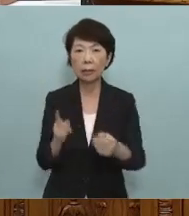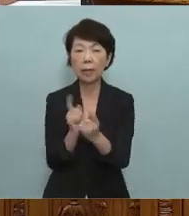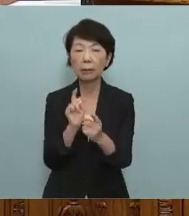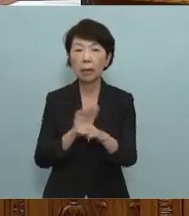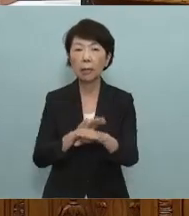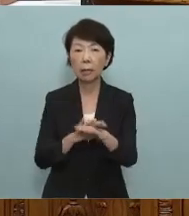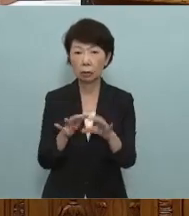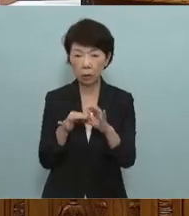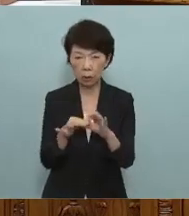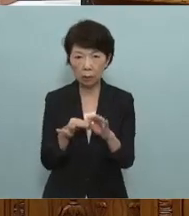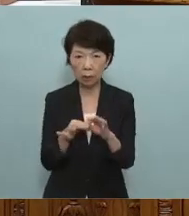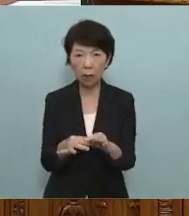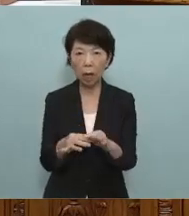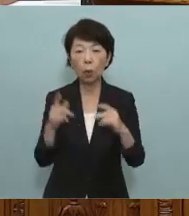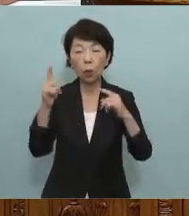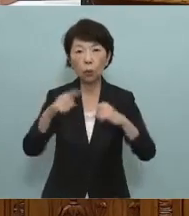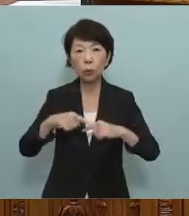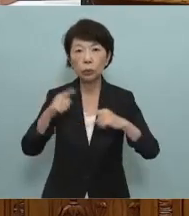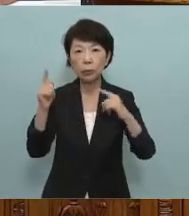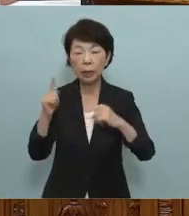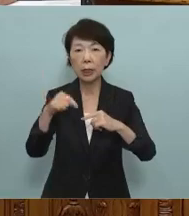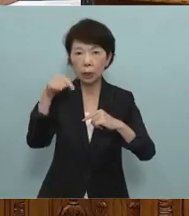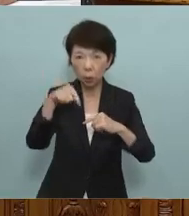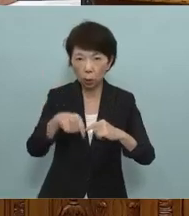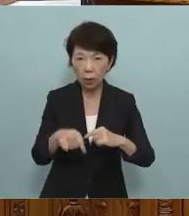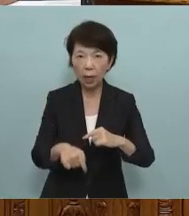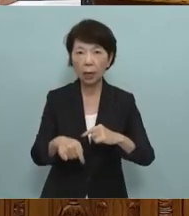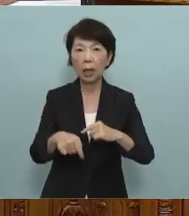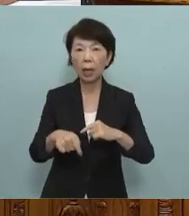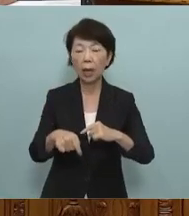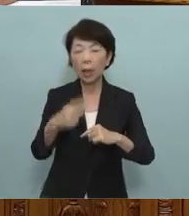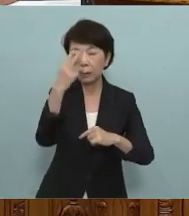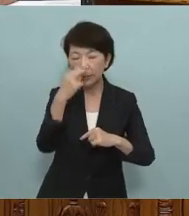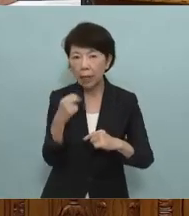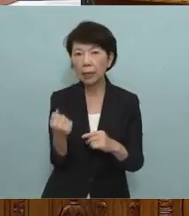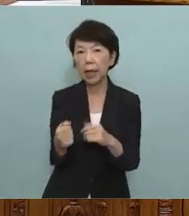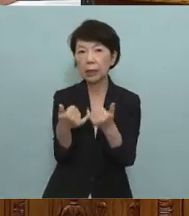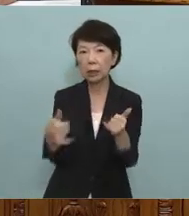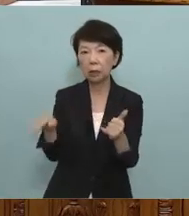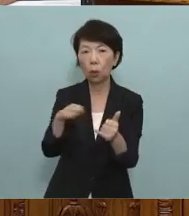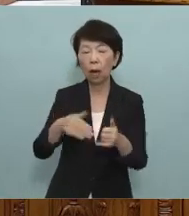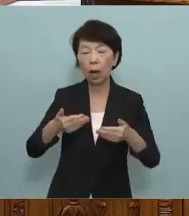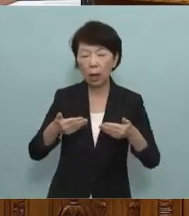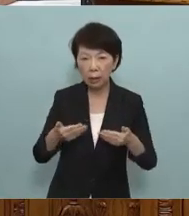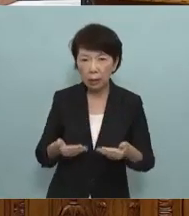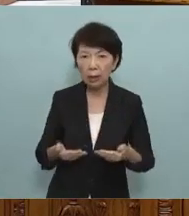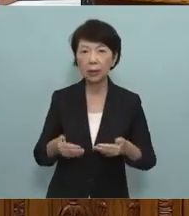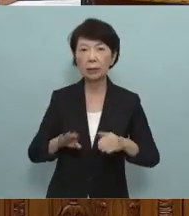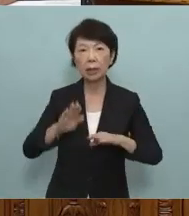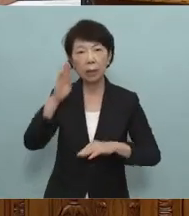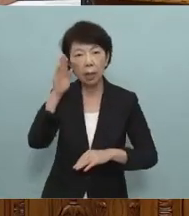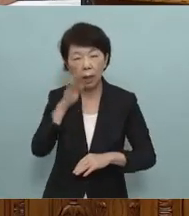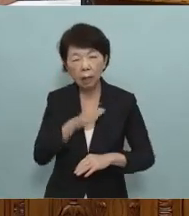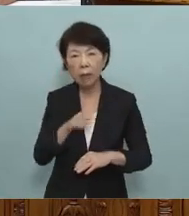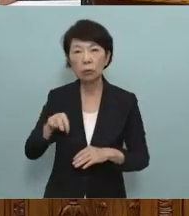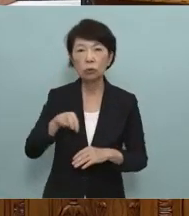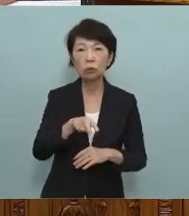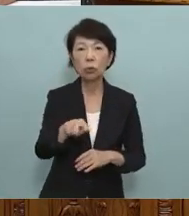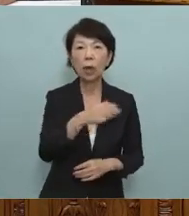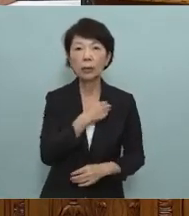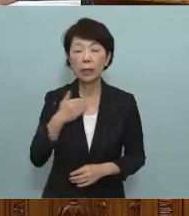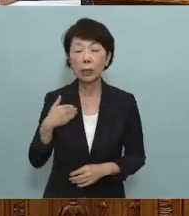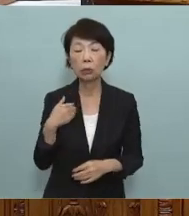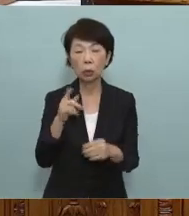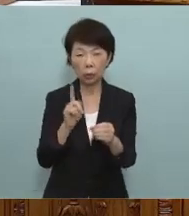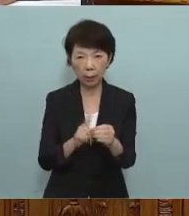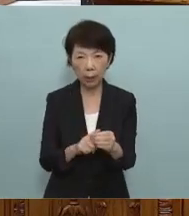策については、踏切道において、視覚障害者が安全かつ円滑に通行できるようにする